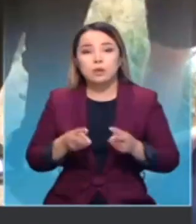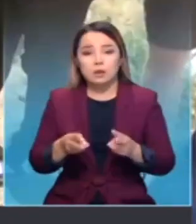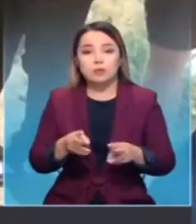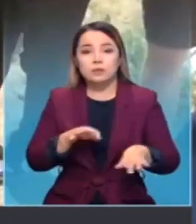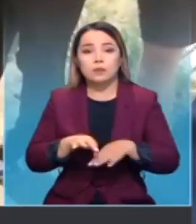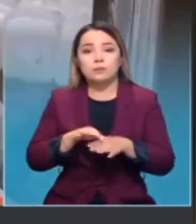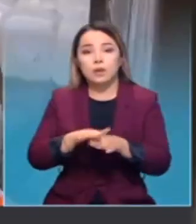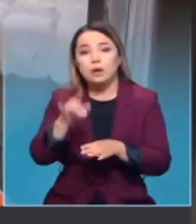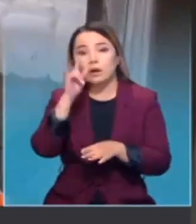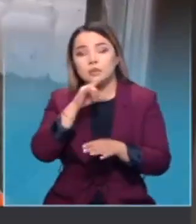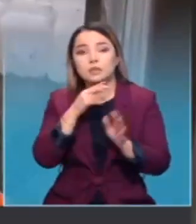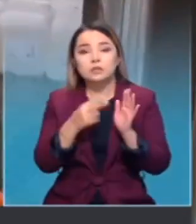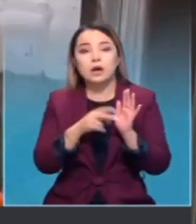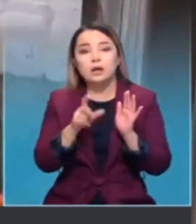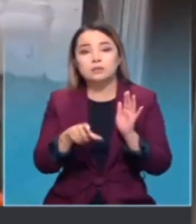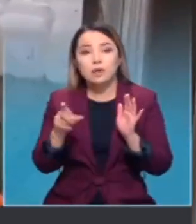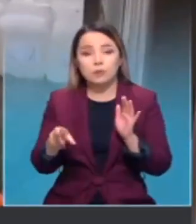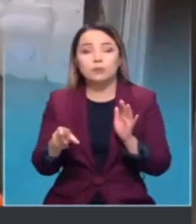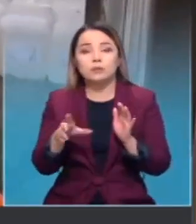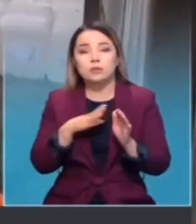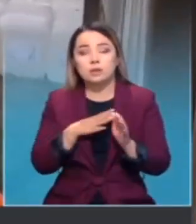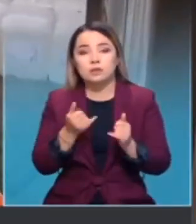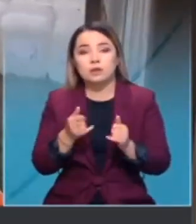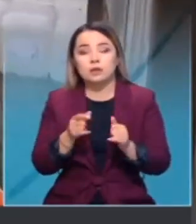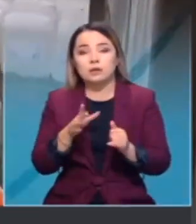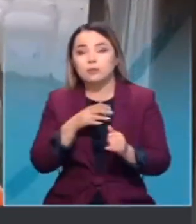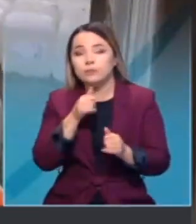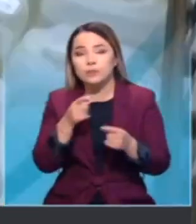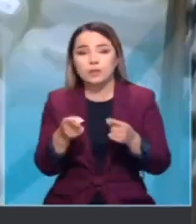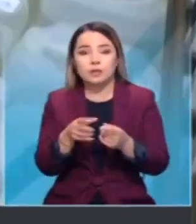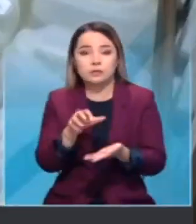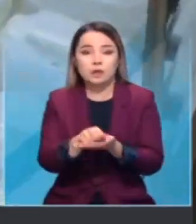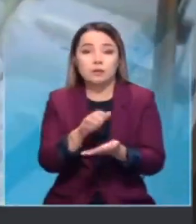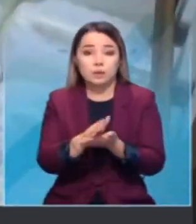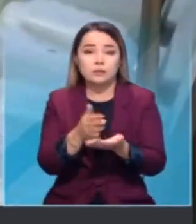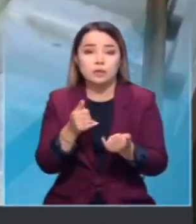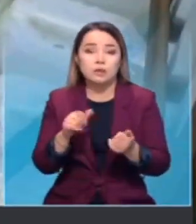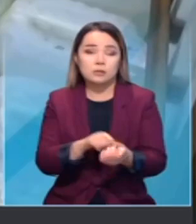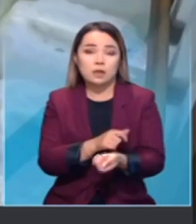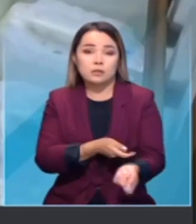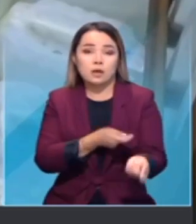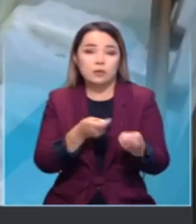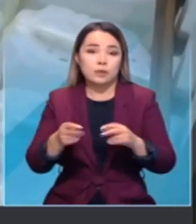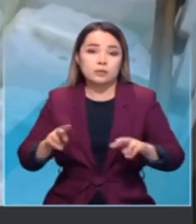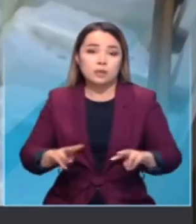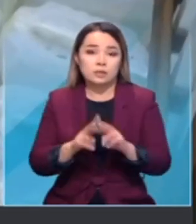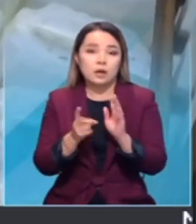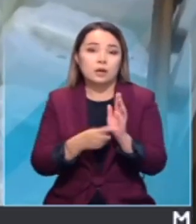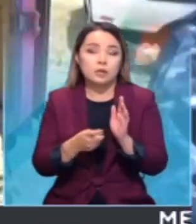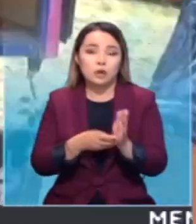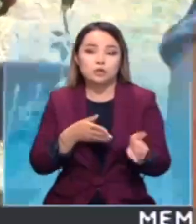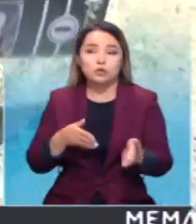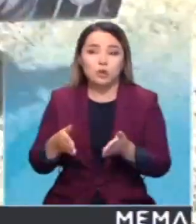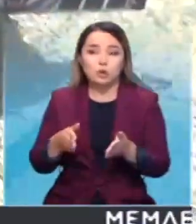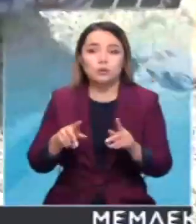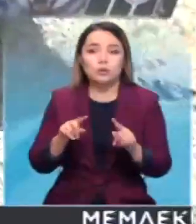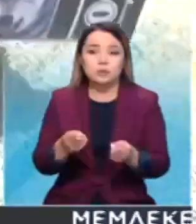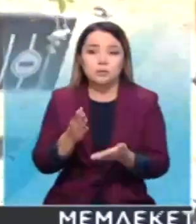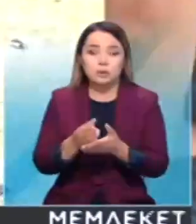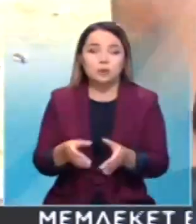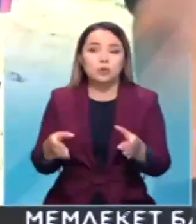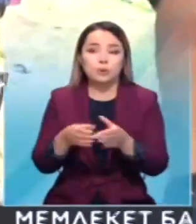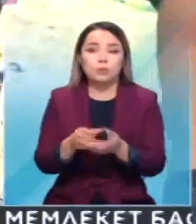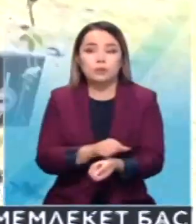үшін Қазақстанның 7 азаматын жалдаған. Полицейлер есірткі тасымалдаушыны Астана Қарағанды тас жолында ұстады. Топ